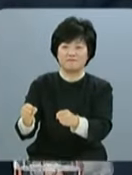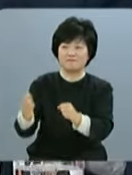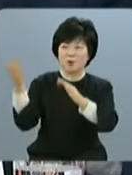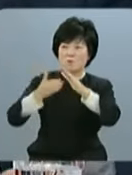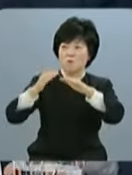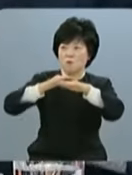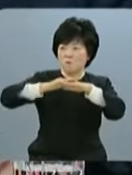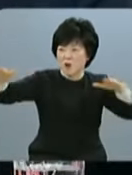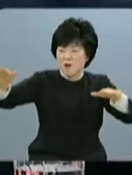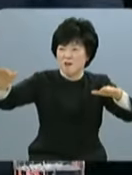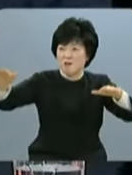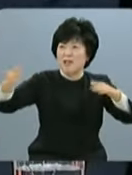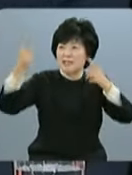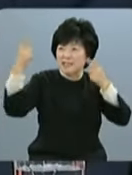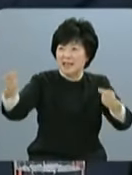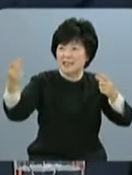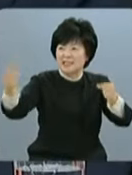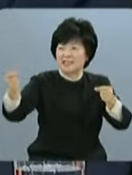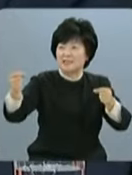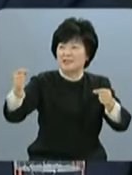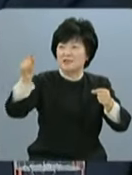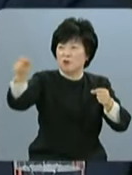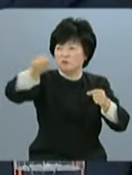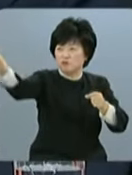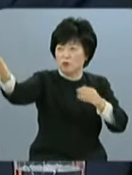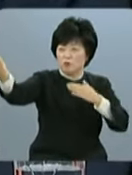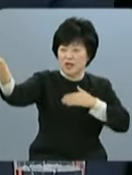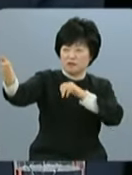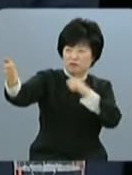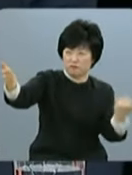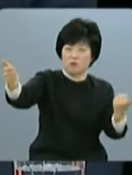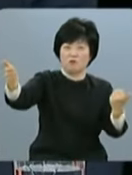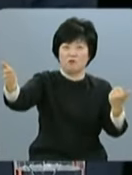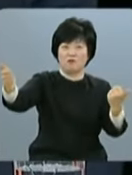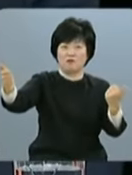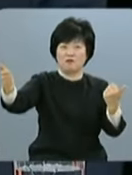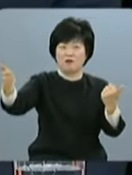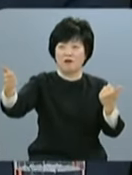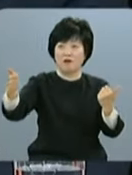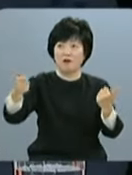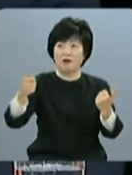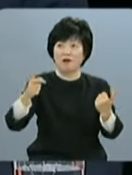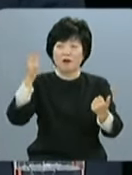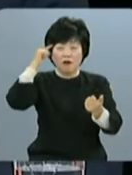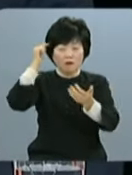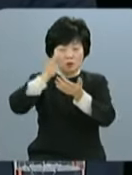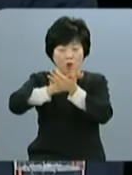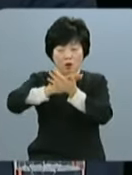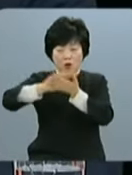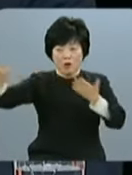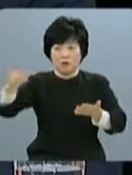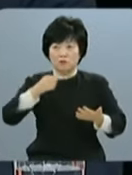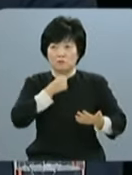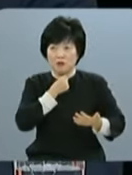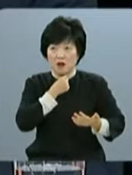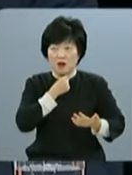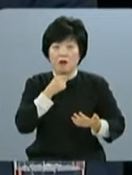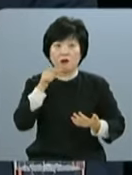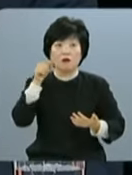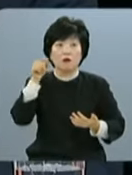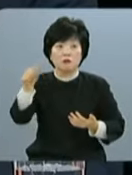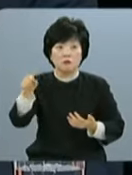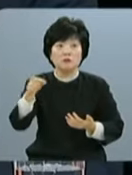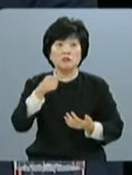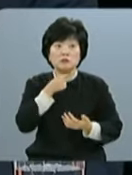공평한 파멸이라고 그랬죠? 공평한 파멸이라도 누가 속 시원하게 해줬으면 좋겠다. 이게 이재명에 대한 상당한 지지